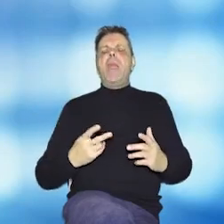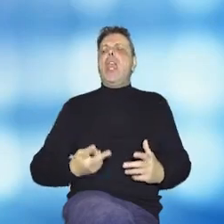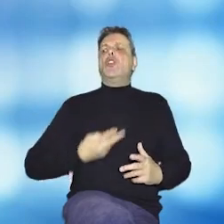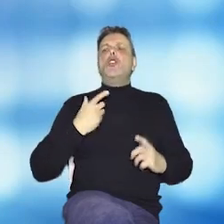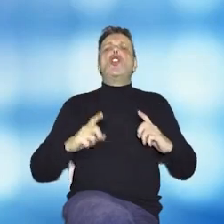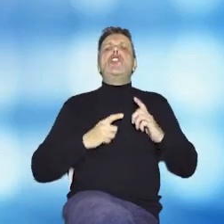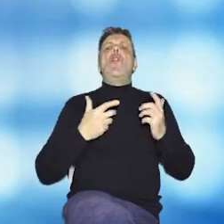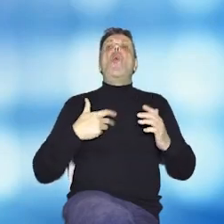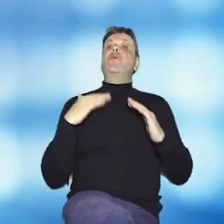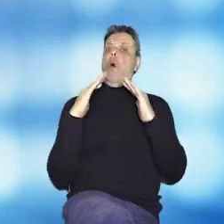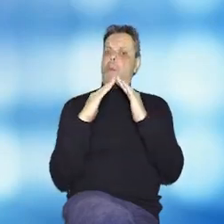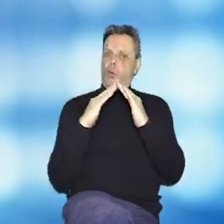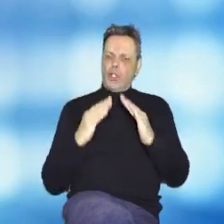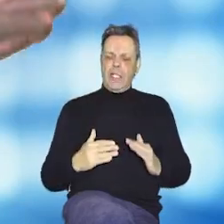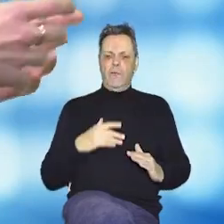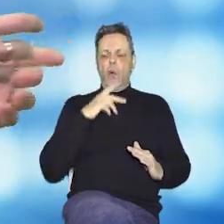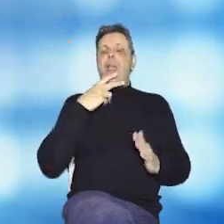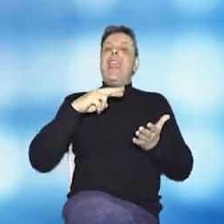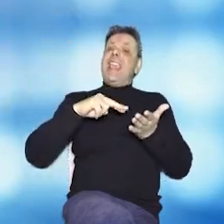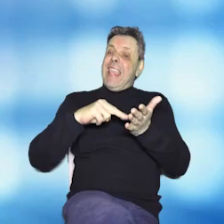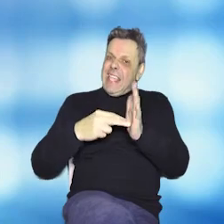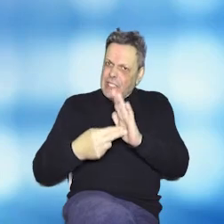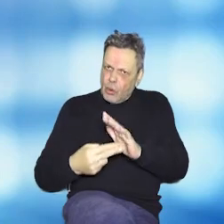svom kućanstvu. Trebalo bi poticati i